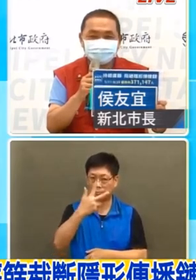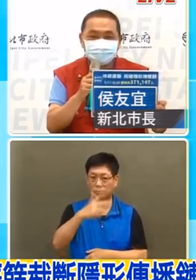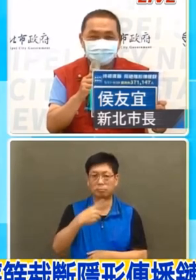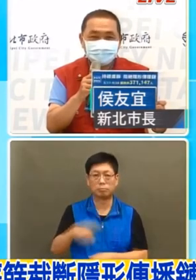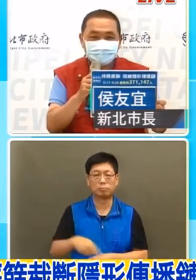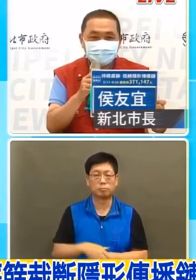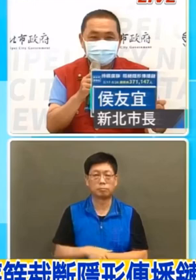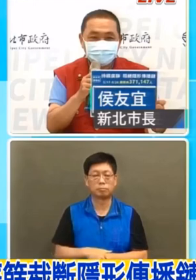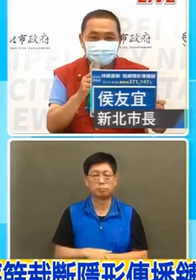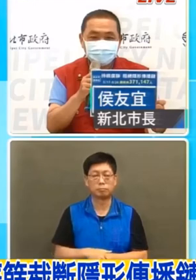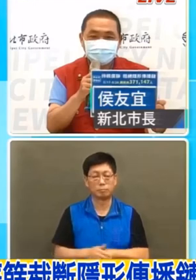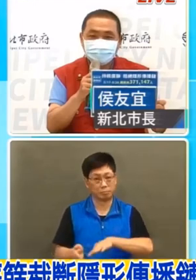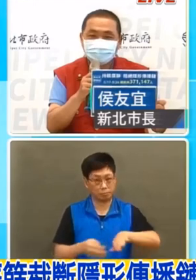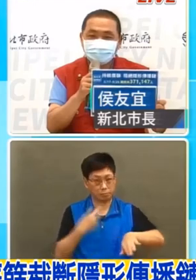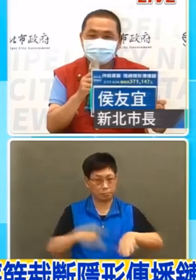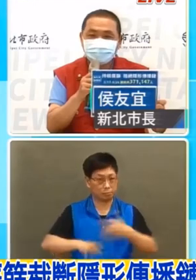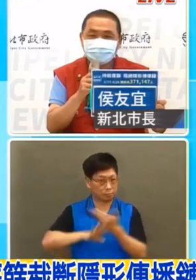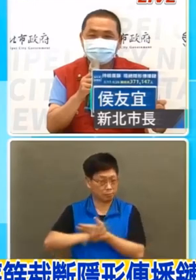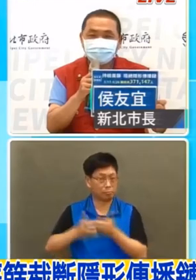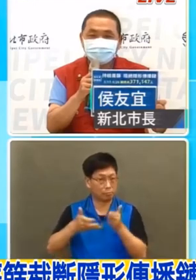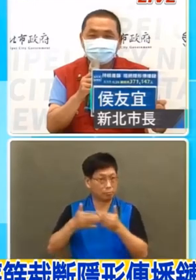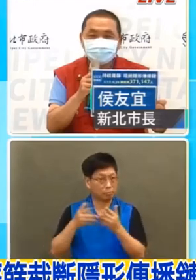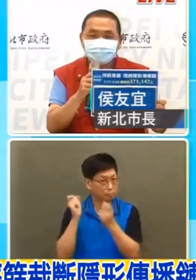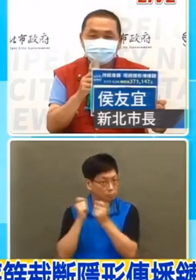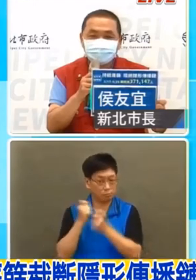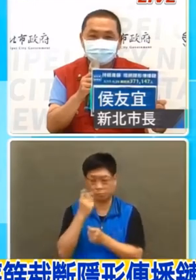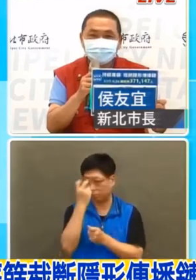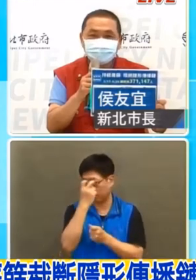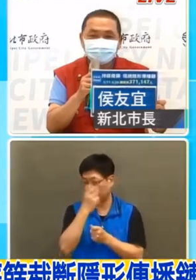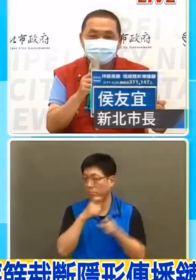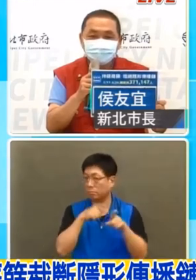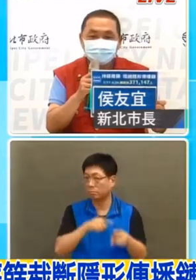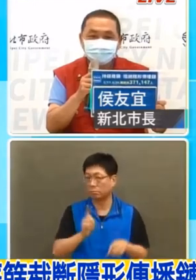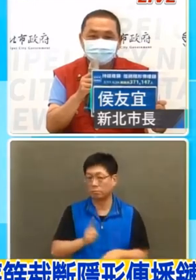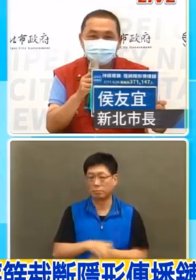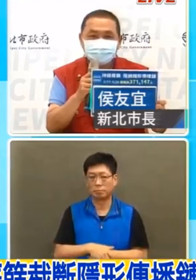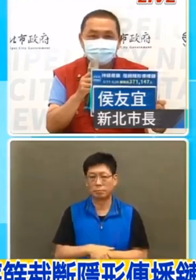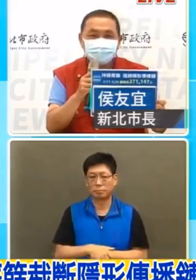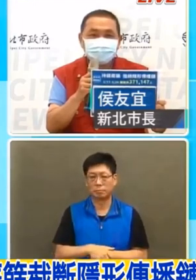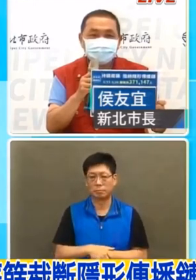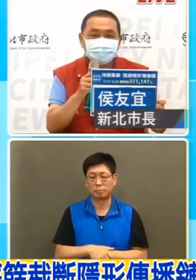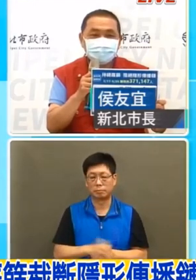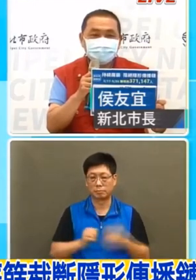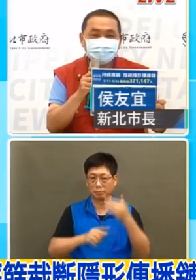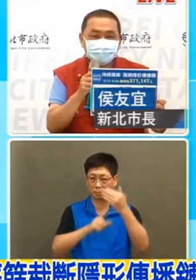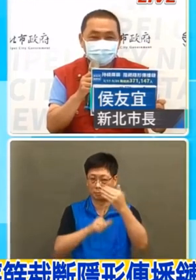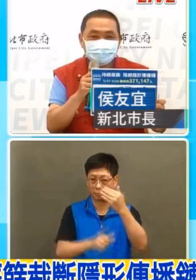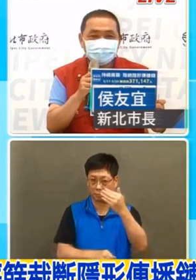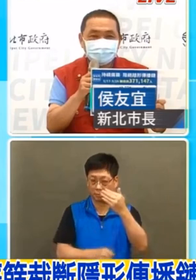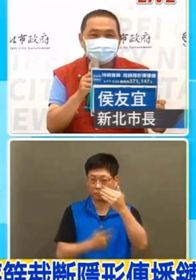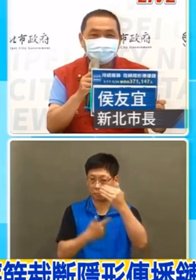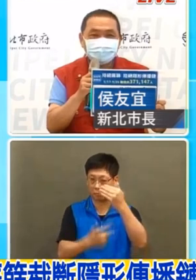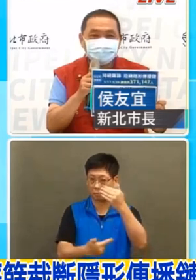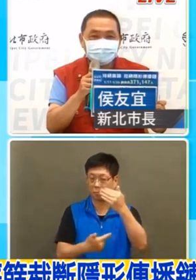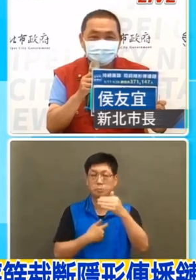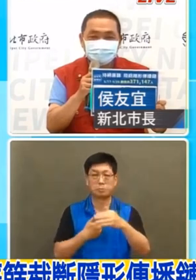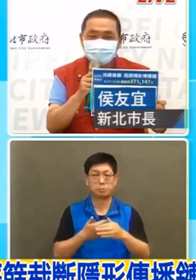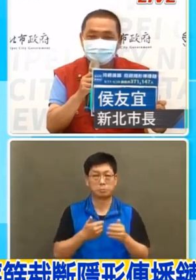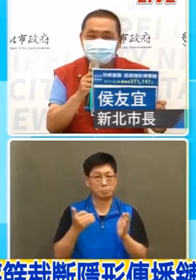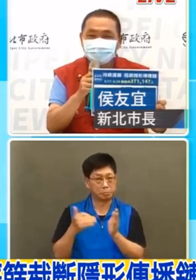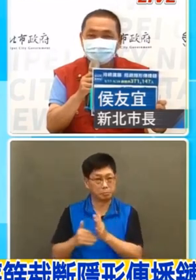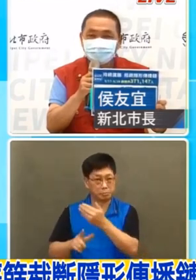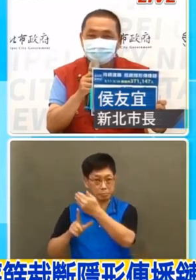371147人。另外最重要最近的一个观察指标，我们从9月6号